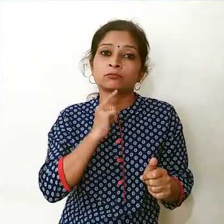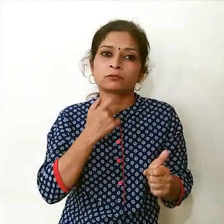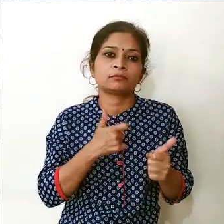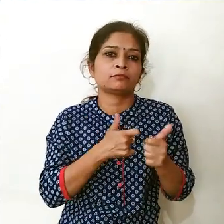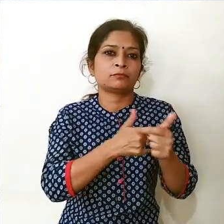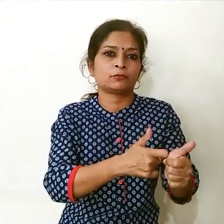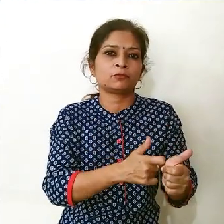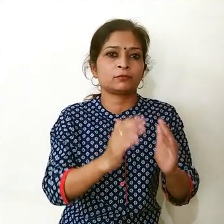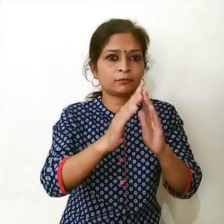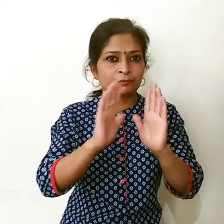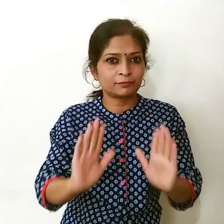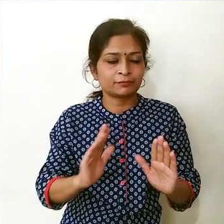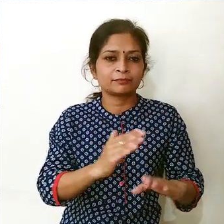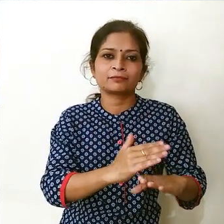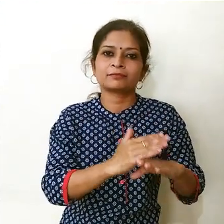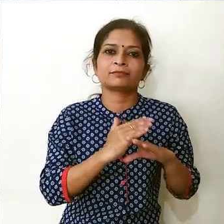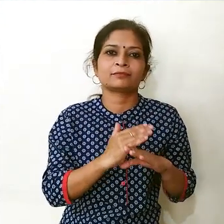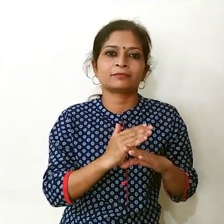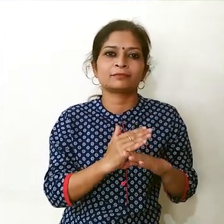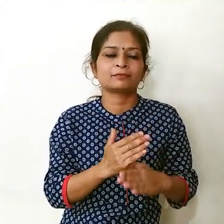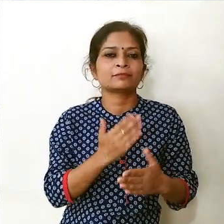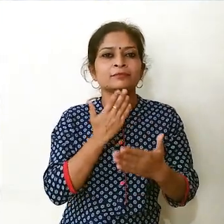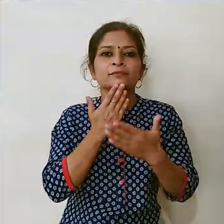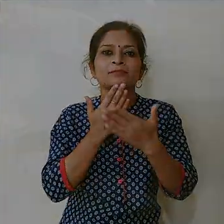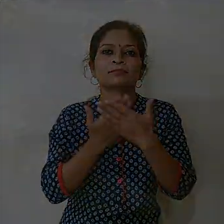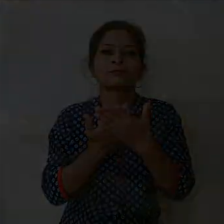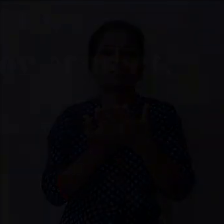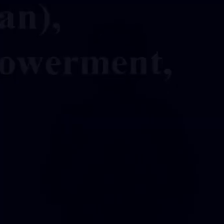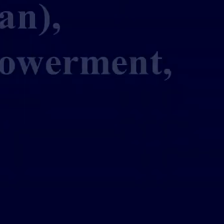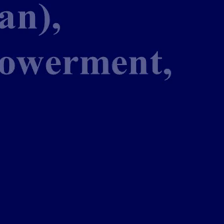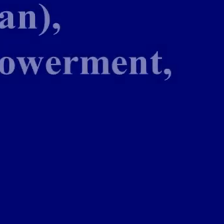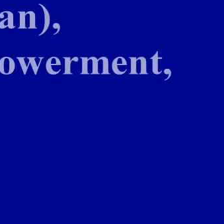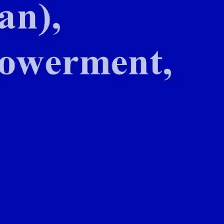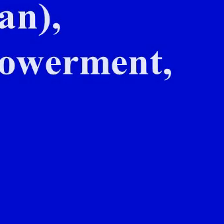सक्ति से कर रहे और घर पर रहे शुरक्षित है करने वाद